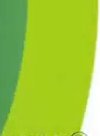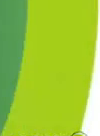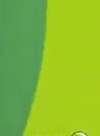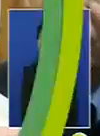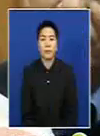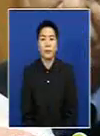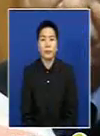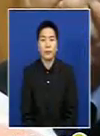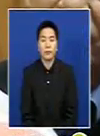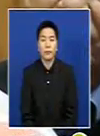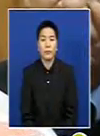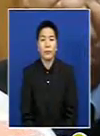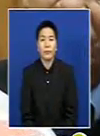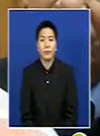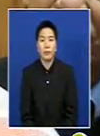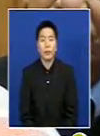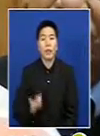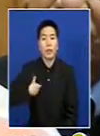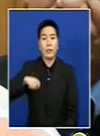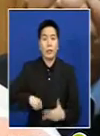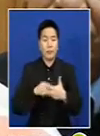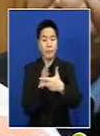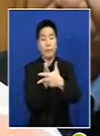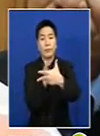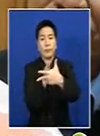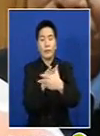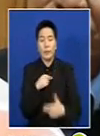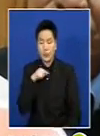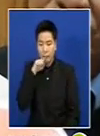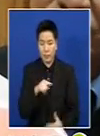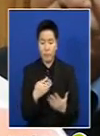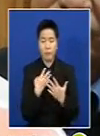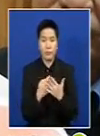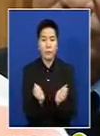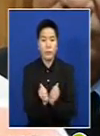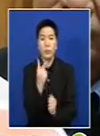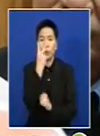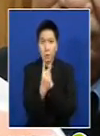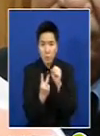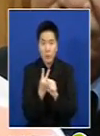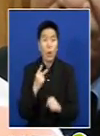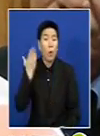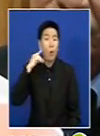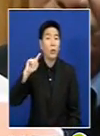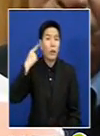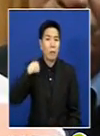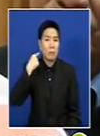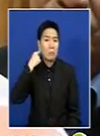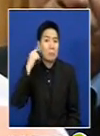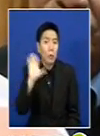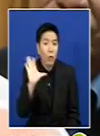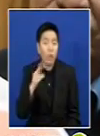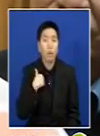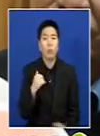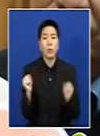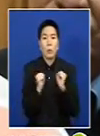ไม่ยักเมื่อศาลฎีกาพิพากษาจำคุก2ปีก็คิดว่ากลับมาดีกว่าเพราะตอนแรกที่ไม่ได้มาฟังคำพิพากษานั้น